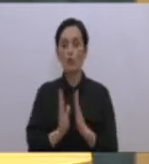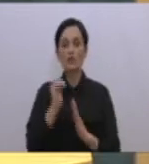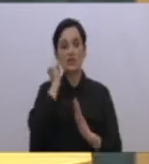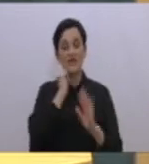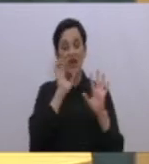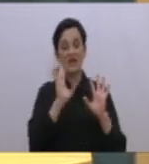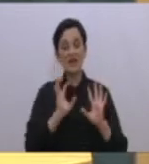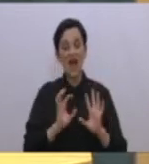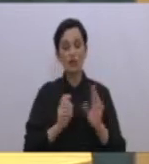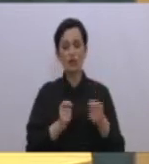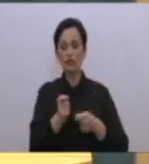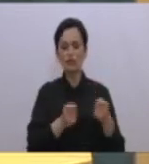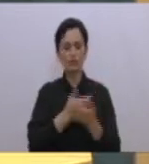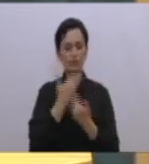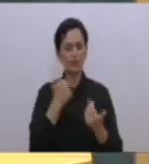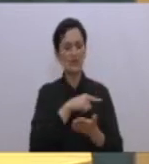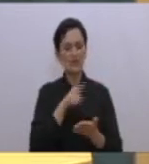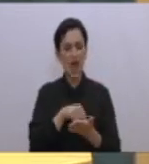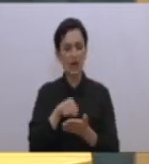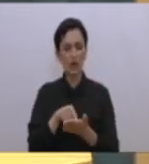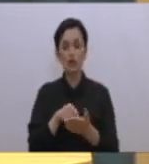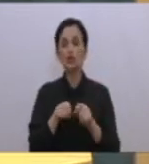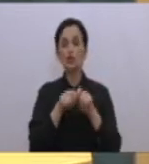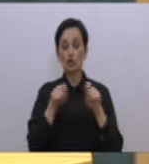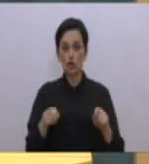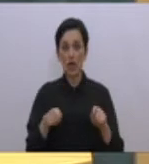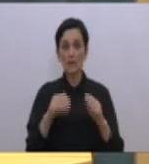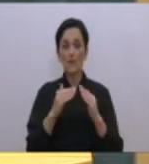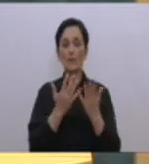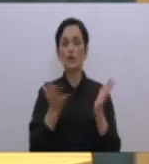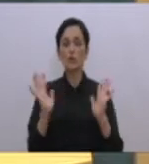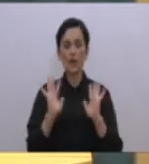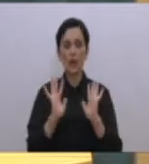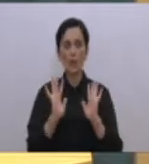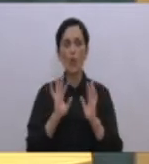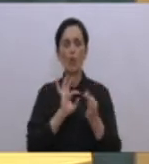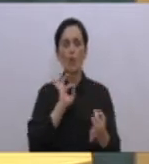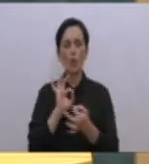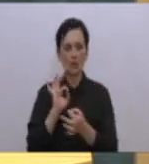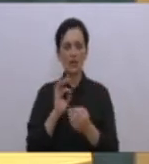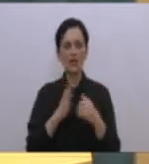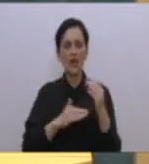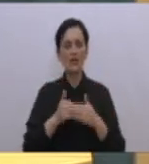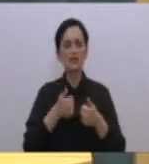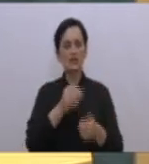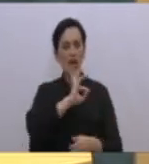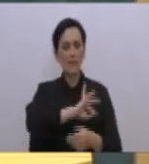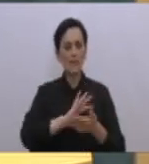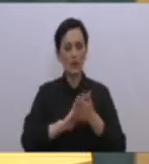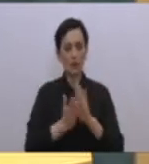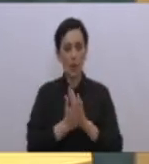კანონი დაურეგულირებელი საკითხები, შეიქმნა ბიზნეს გარემოსთვის უფრო მოქნილი და ხელსაყრელი პირობები.